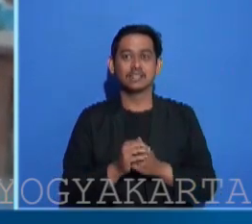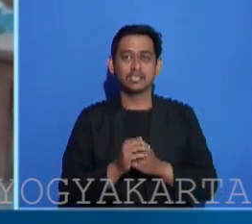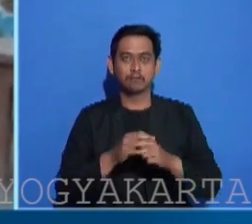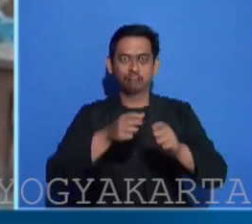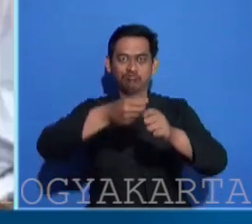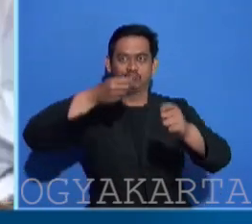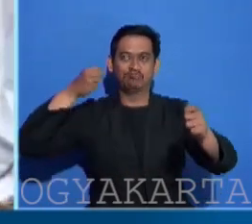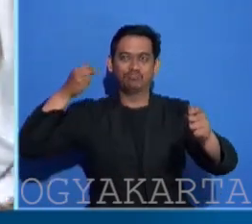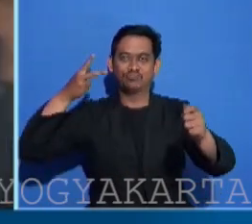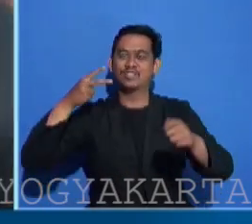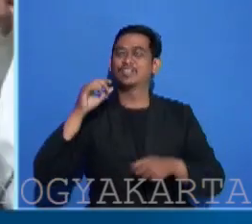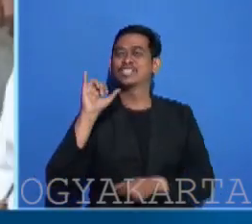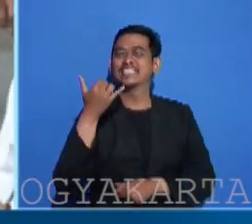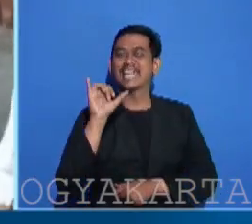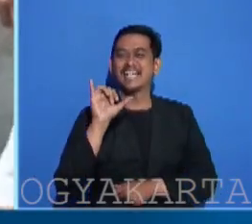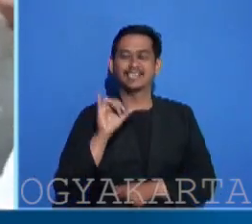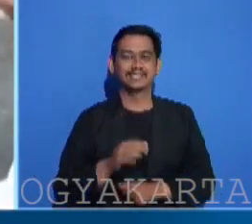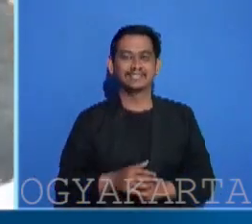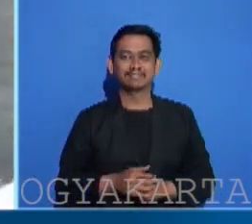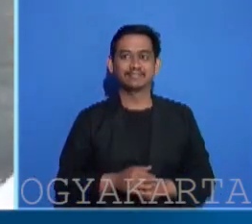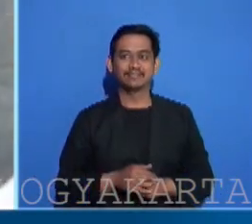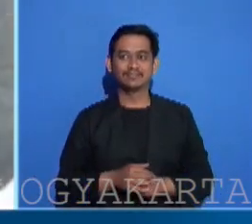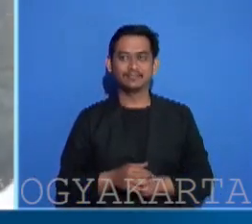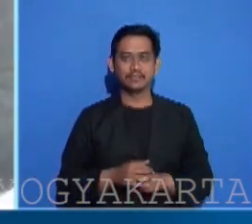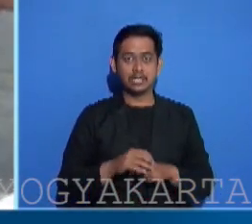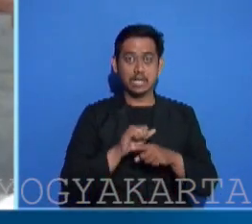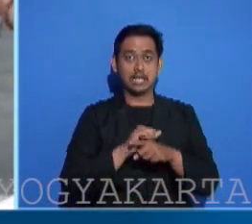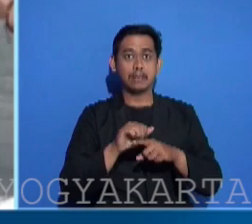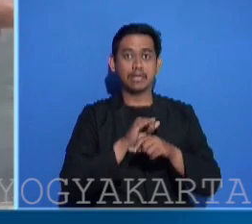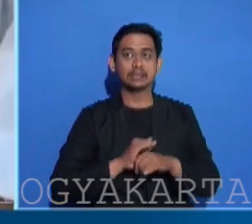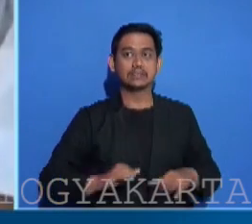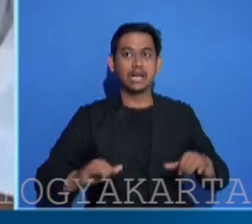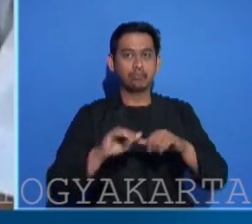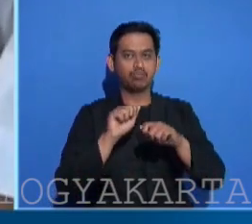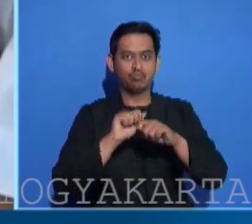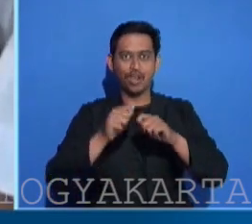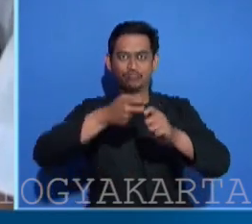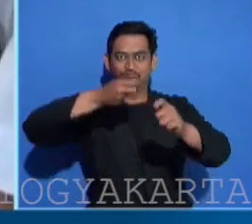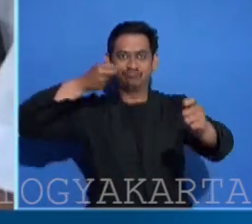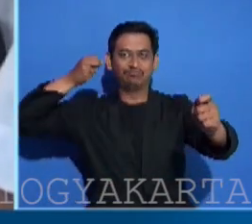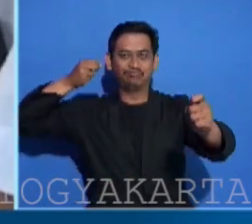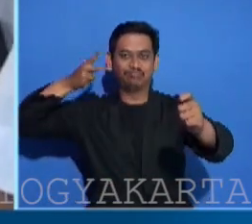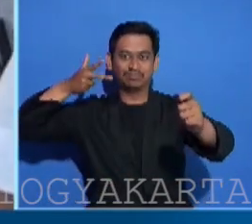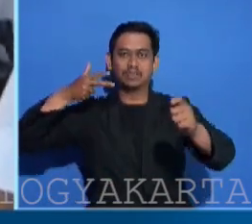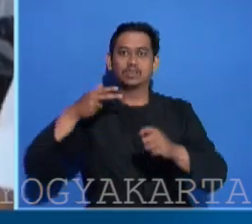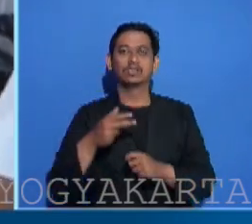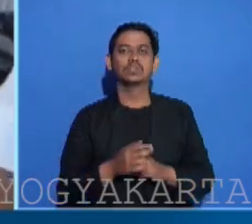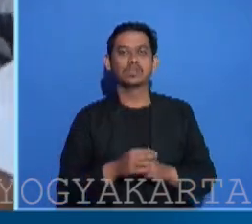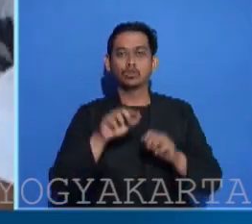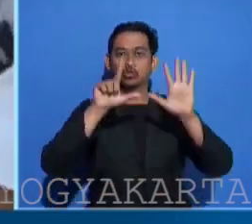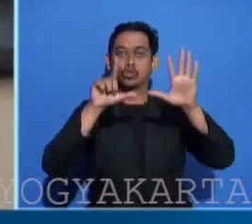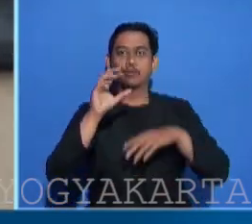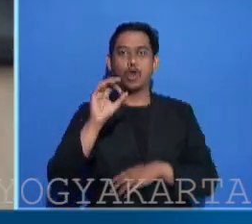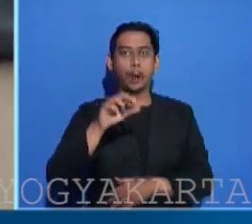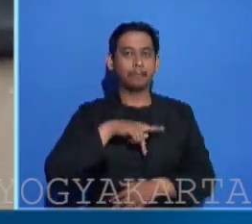Daerah Istimewa Yogyakarta. Pelatihan bersama pembuatan gendewa atau busur panah diikuti 70 peserta dari berbagai